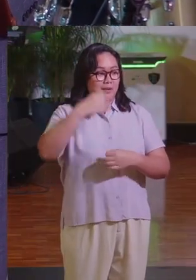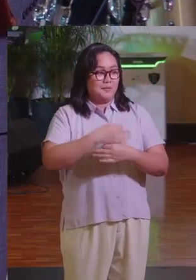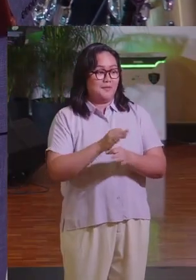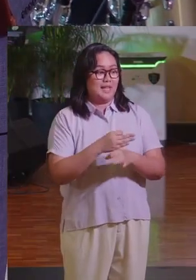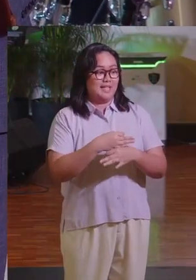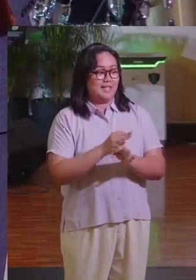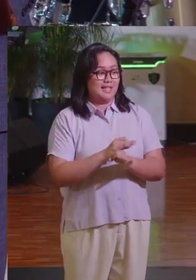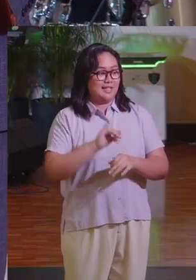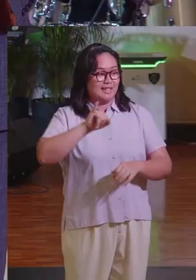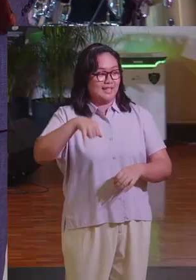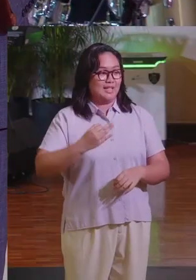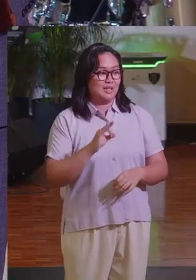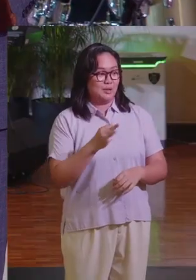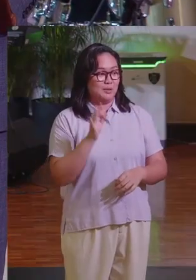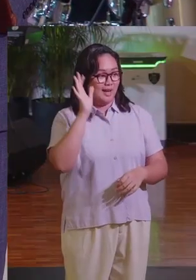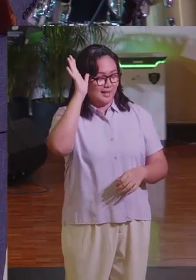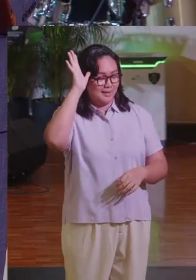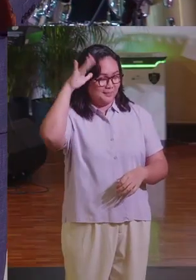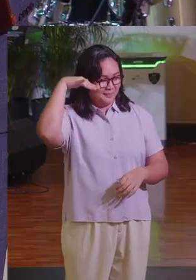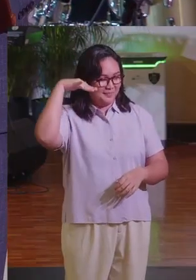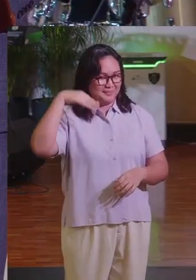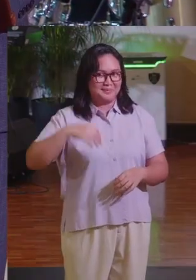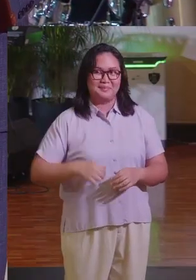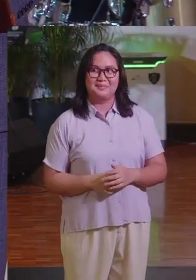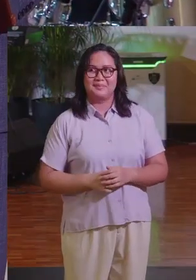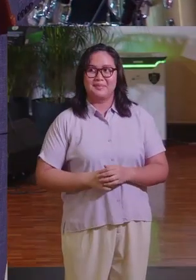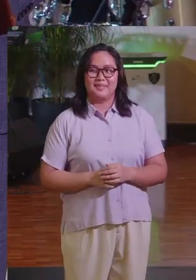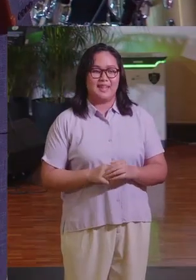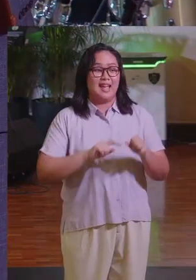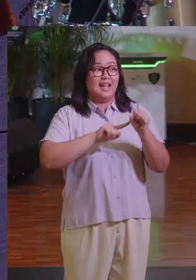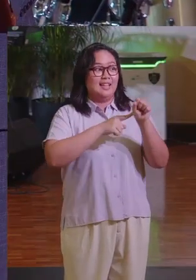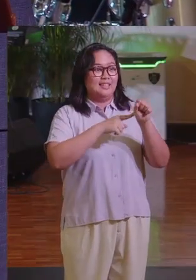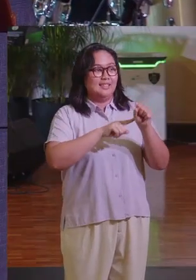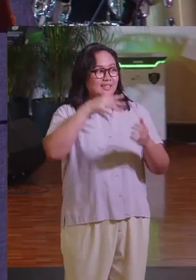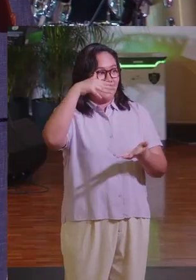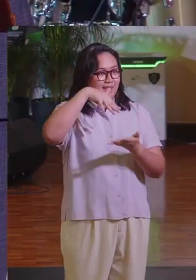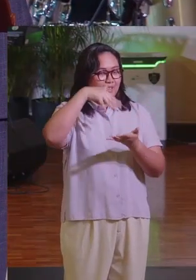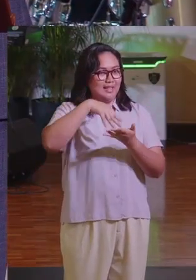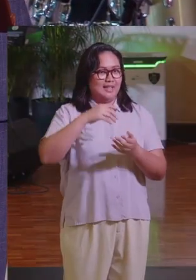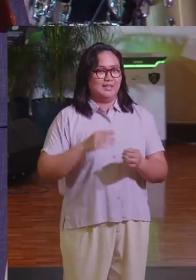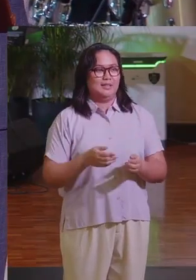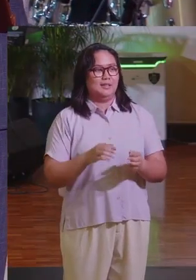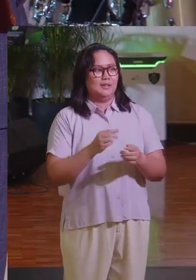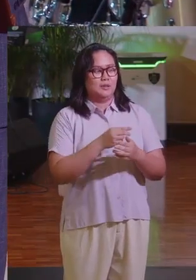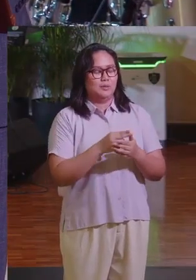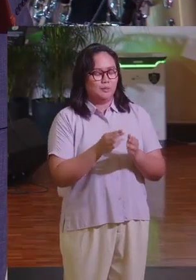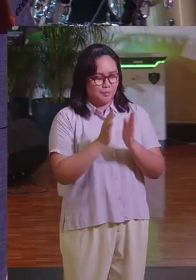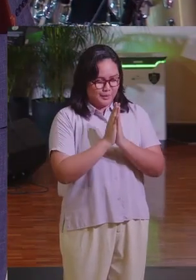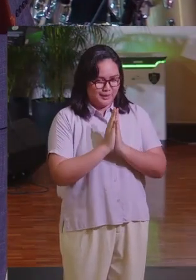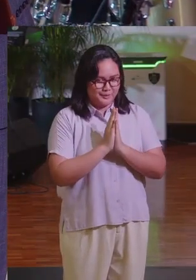tumalikod sa kanyang tawag. Ngunit simulan po natin ang ating pag-aaral sa isang maikling panalangin.